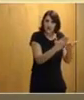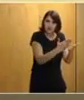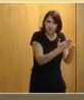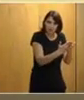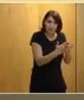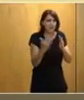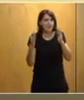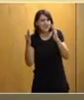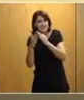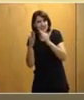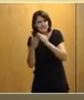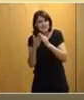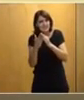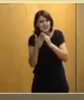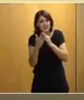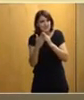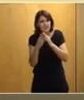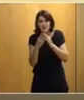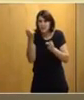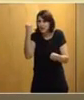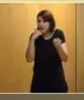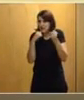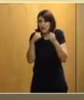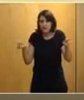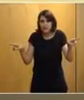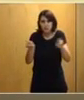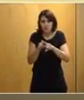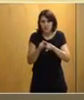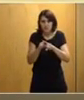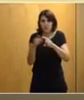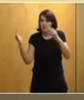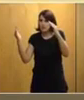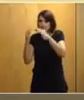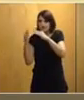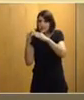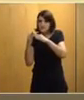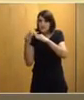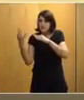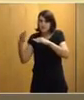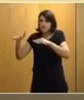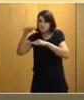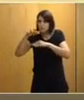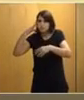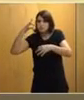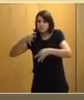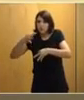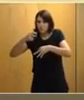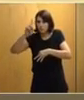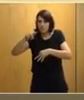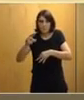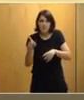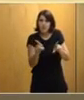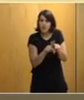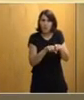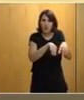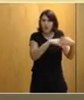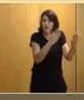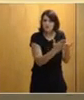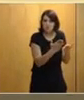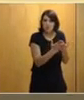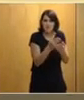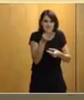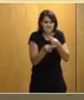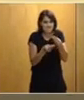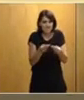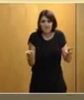en llocs epidemiològicament segurs, perquè les llars també siguin llocs epidemiològicament segurs, perquè les